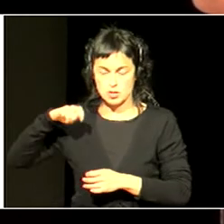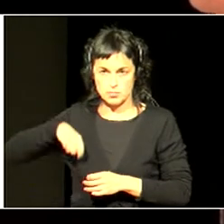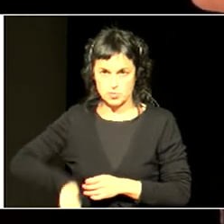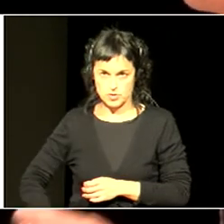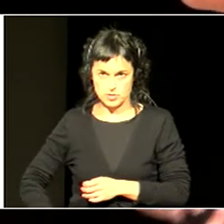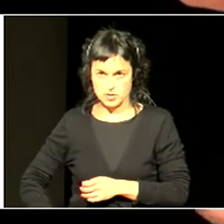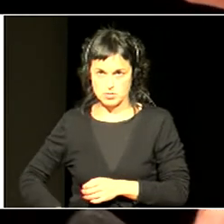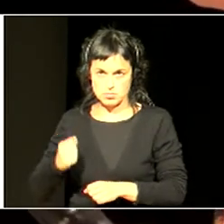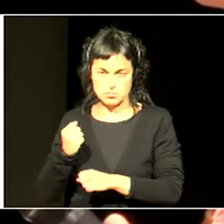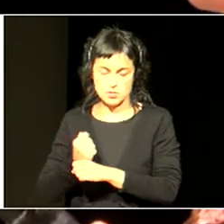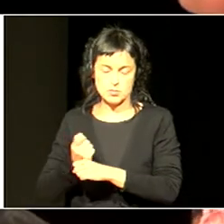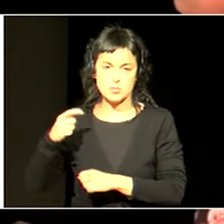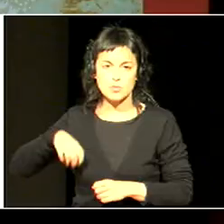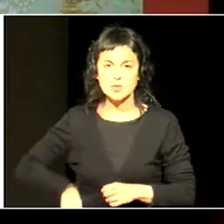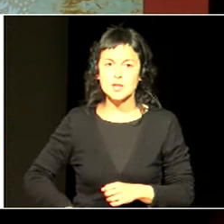kargu ezberdinerekin,